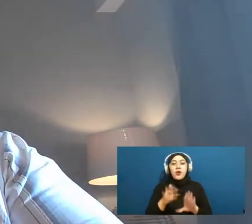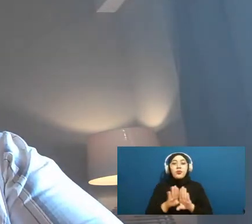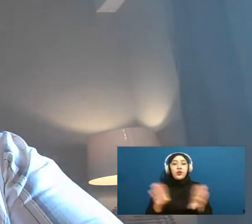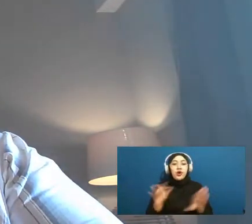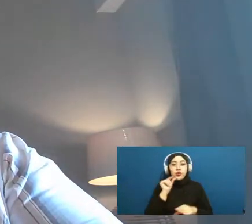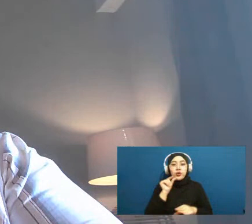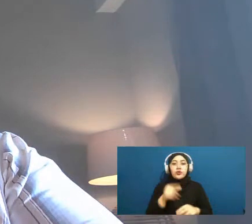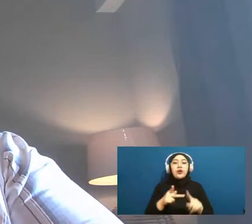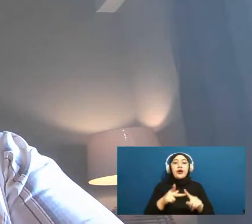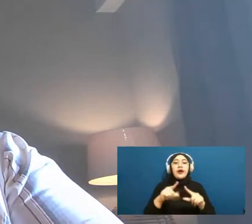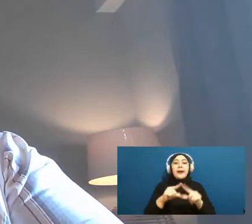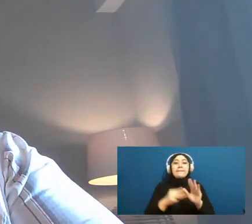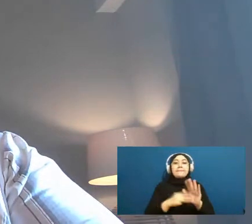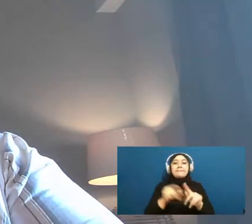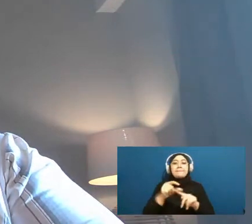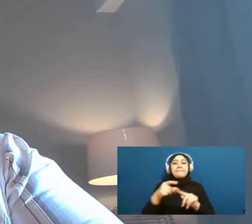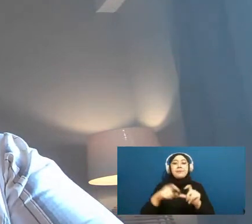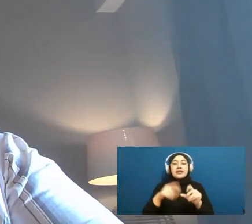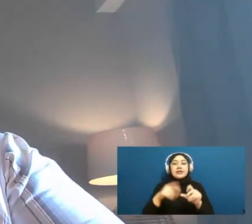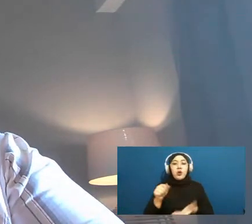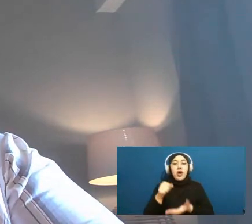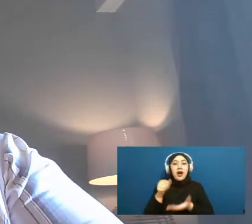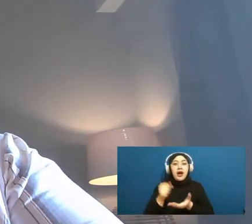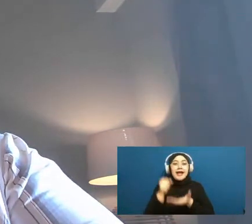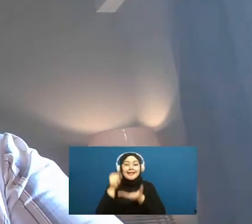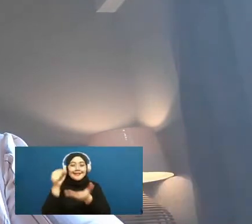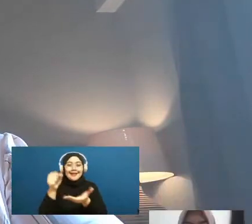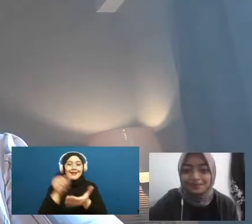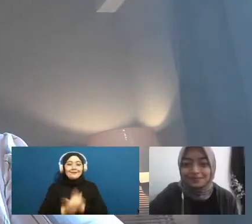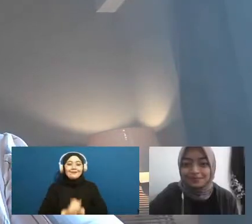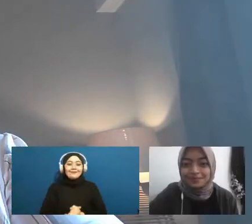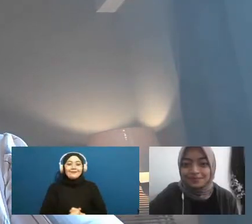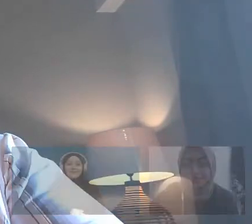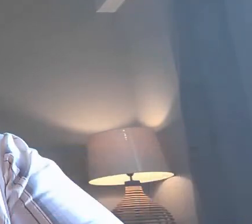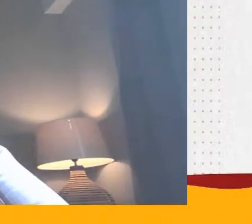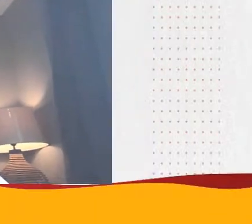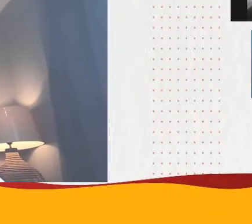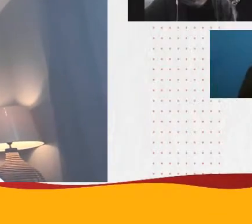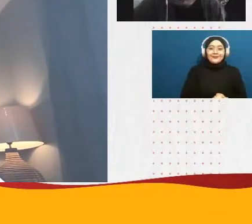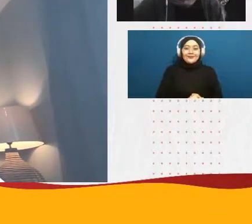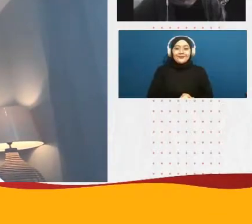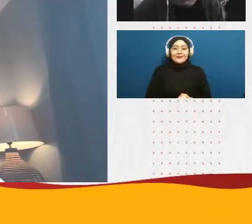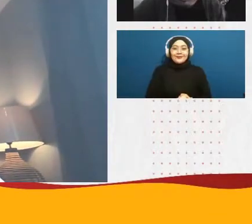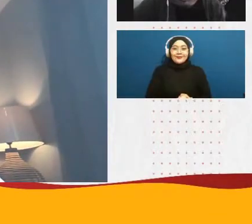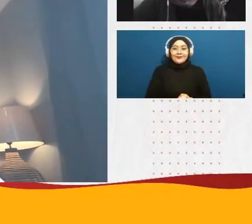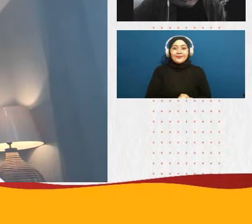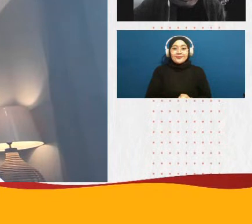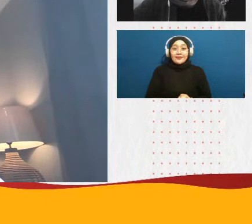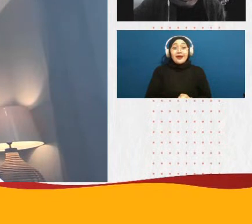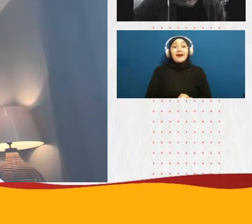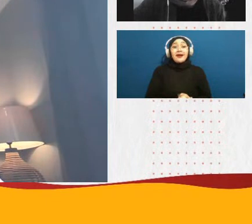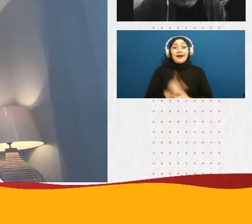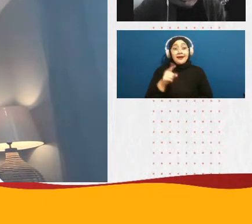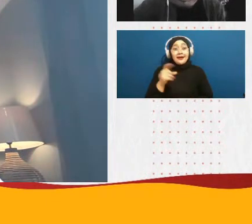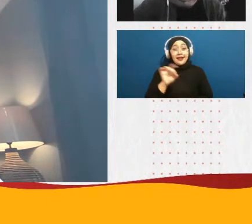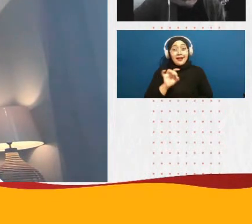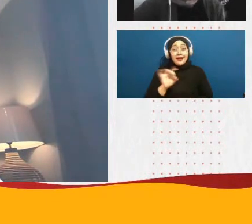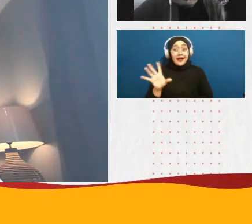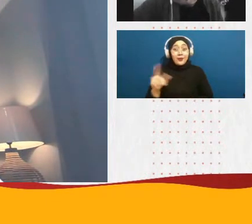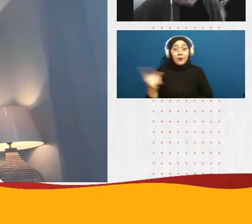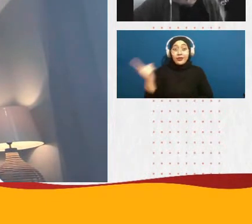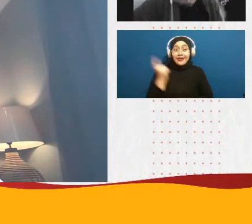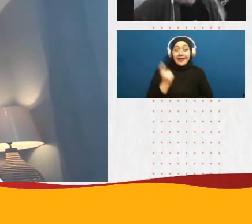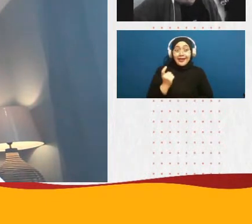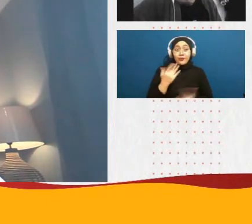Ya. Itu Cak, sementara yang bisa saya sampaikan. Ada lagi yang ditanya? Oke, luar